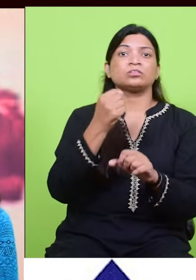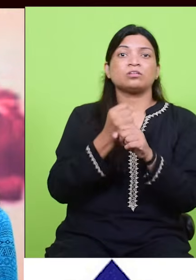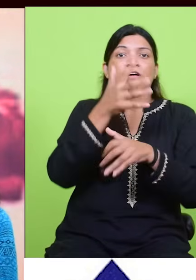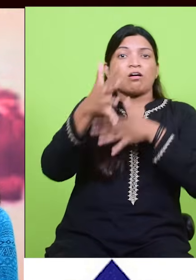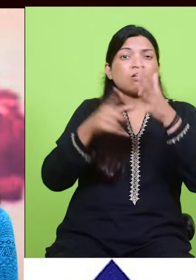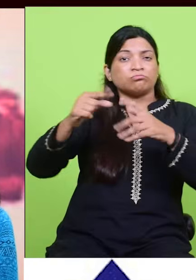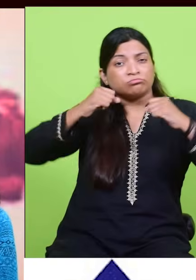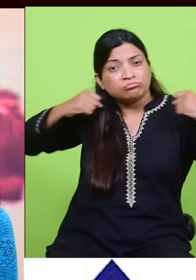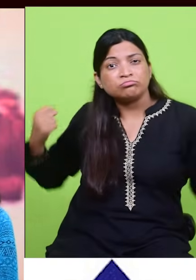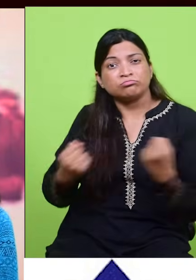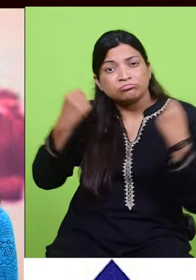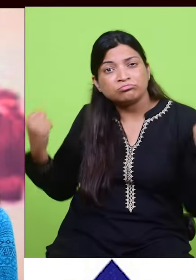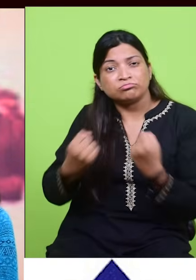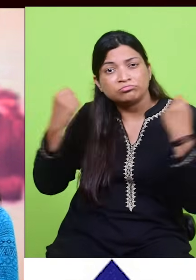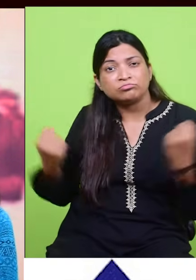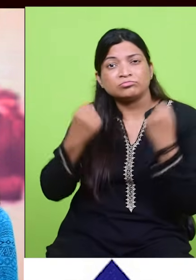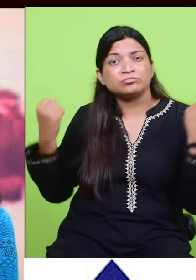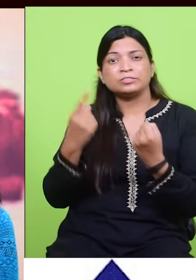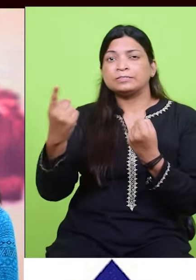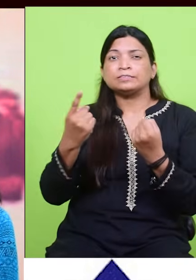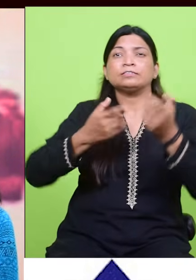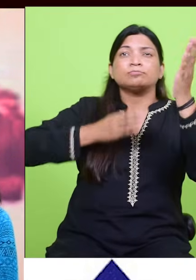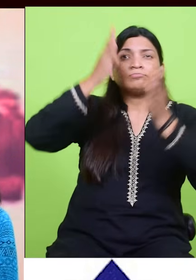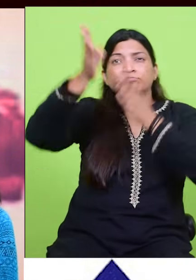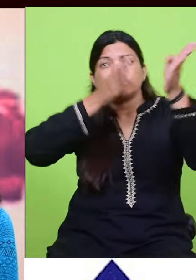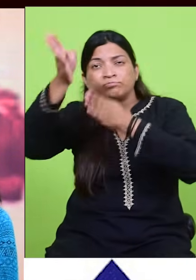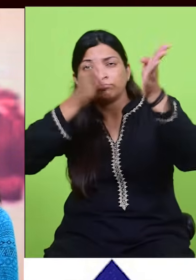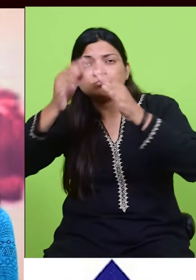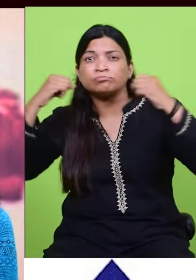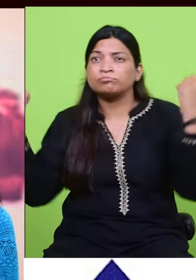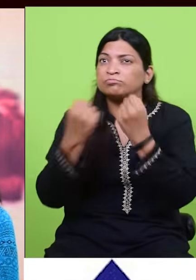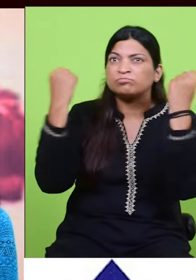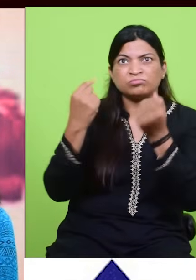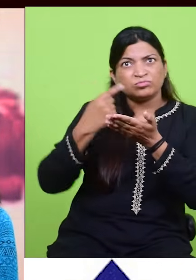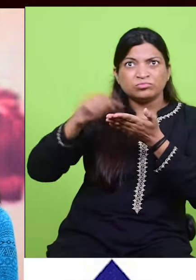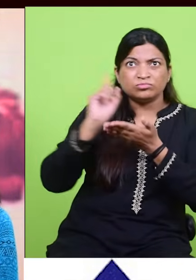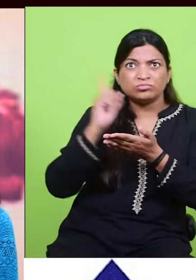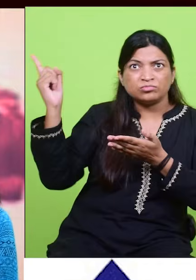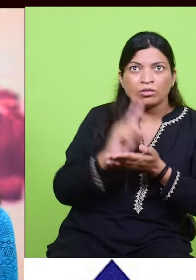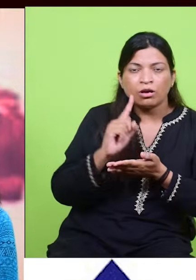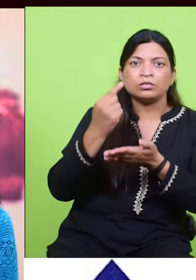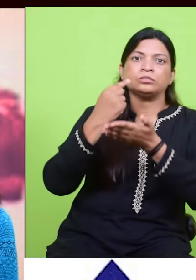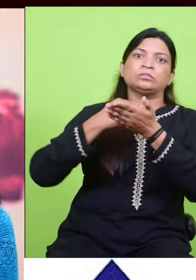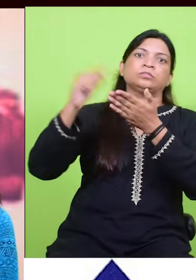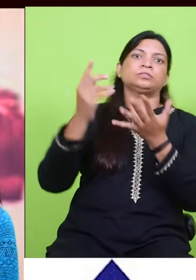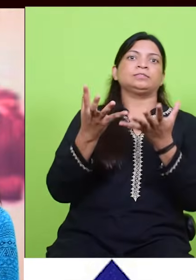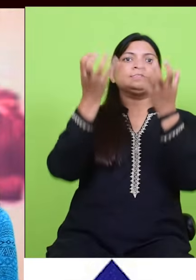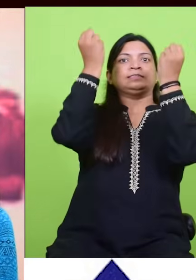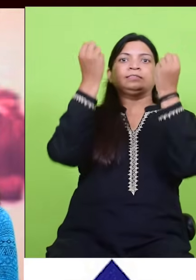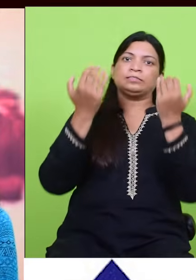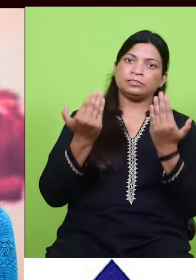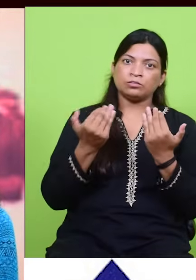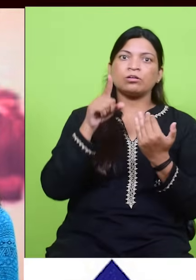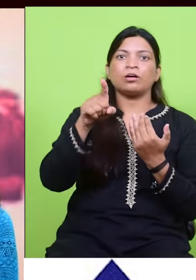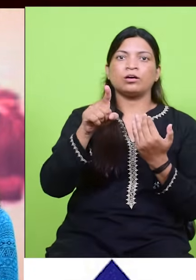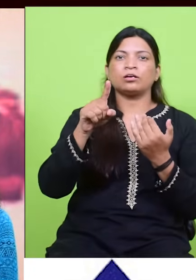दौड़ करके परमिशन ली। सर ने बहुत मेहनत करी इसके लिए, बड़ी मुश्किल से हमें परमिशन मिला। तो इनकी एक संजना इसकी